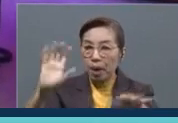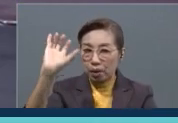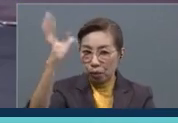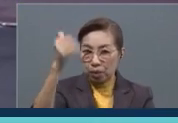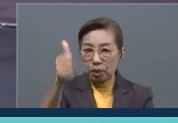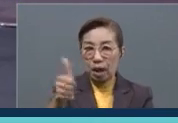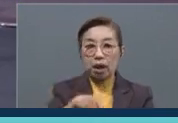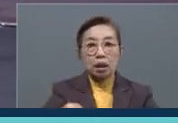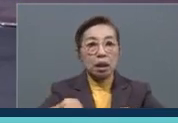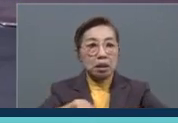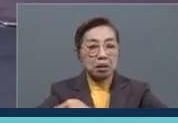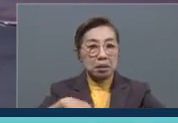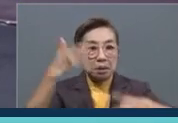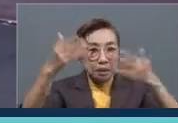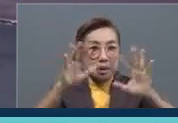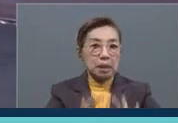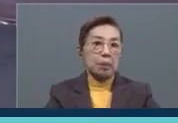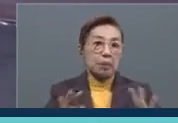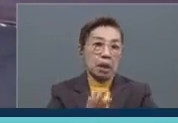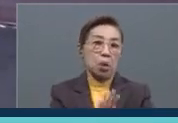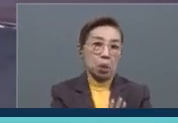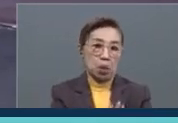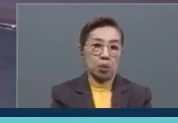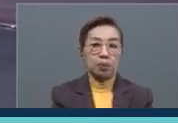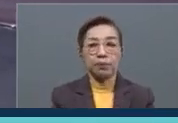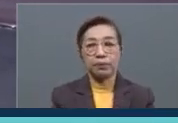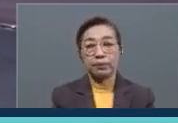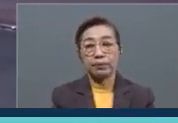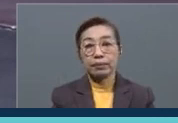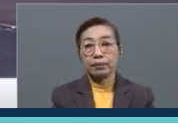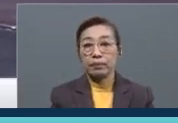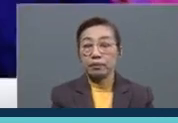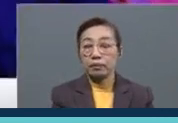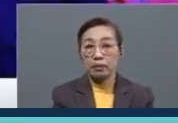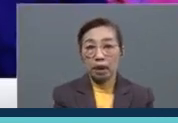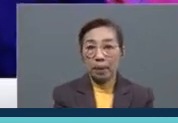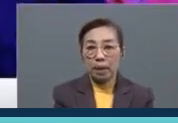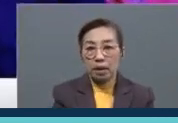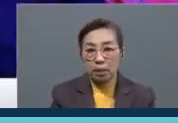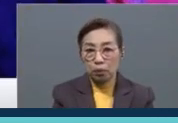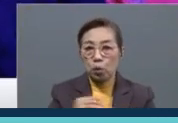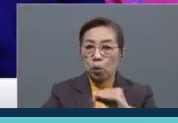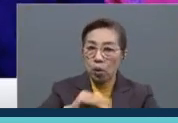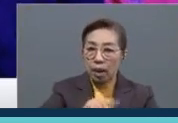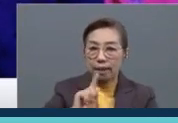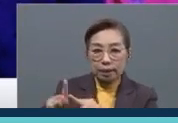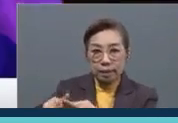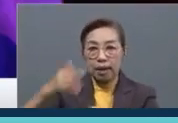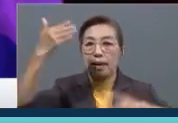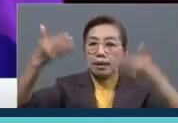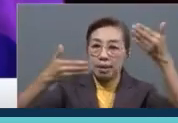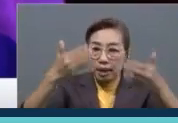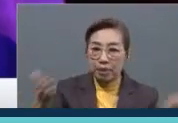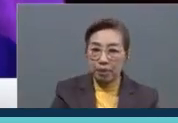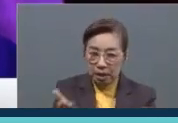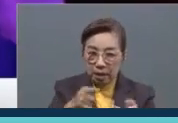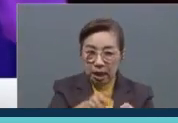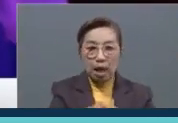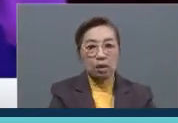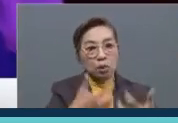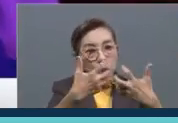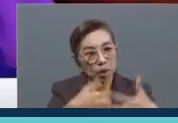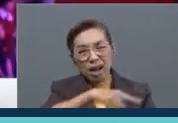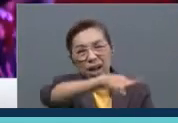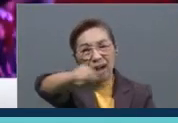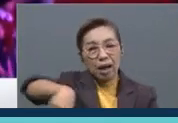นางสาวมาริสาสุโกศลประธานคณะอนุกรรมการการขับเคลื่อนอุตสาหกรรมด้านการท่องเที่ยวกล่าวถึงงานทักกาสเปรส